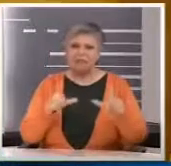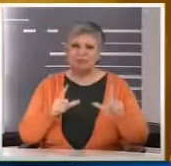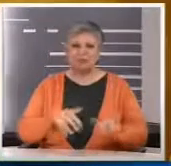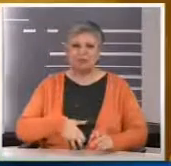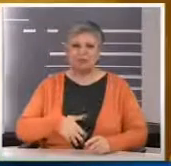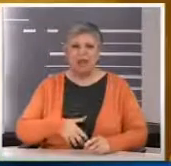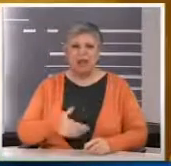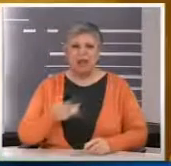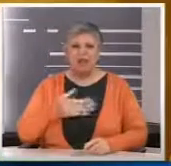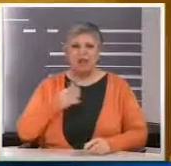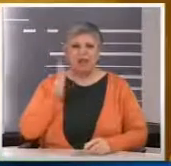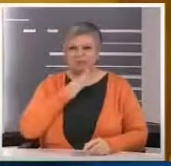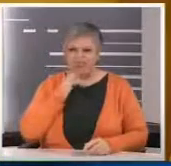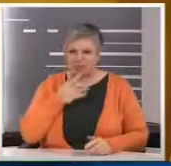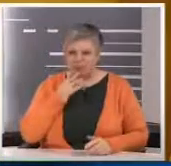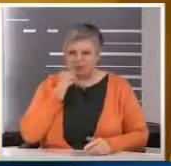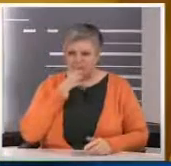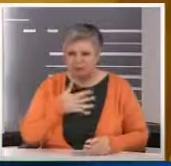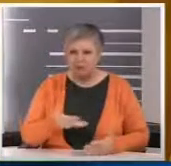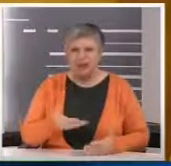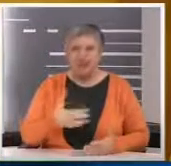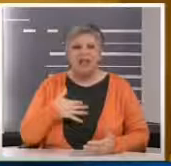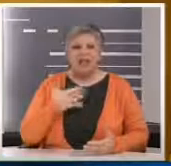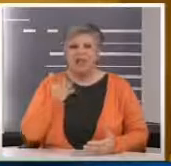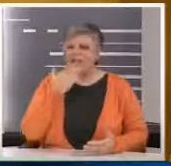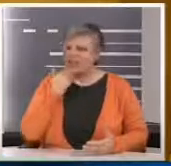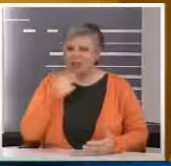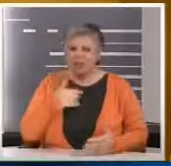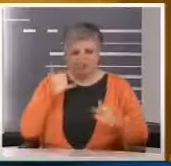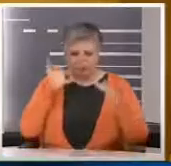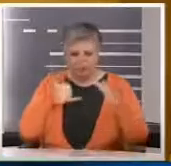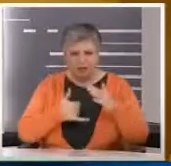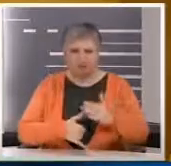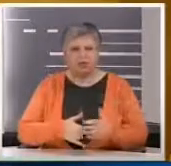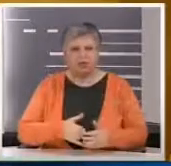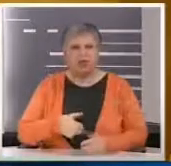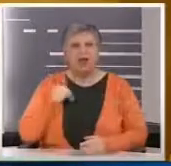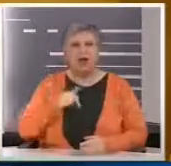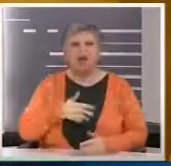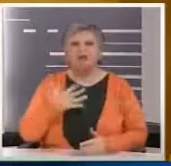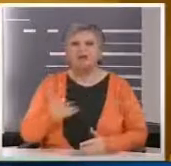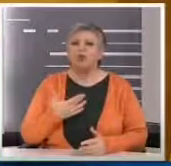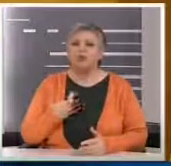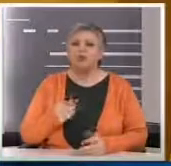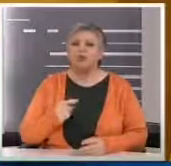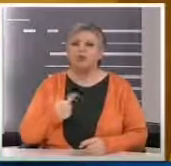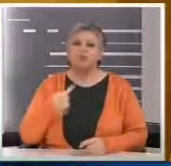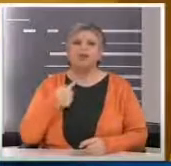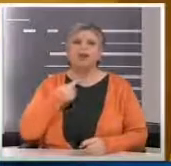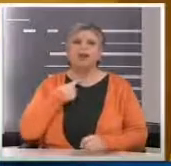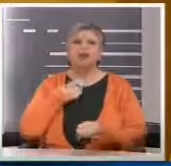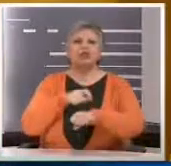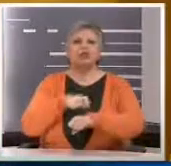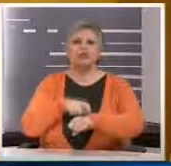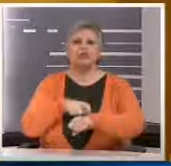υποκριτική, άσφαιρη, μια φωτοβολίδα αντιπερισπασμού που έσβησε νωρίς πριν την ώρα της. Και